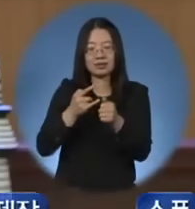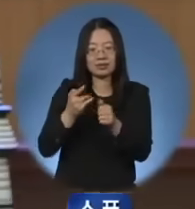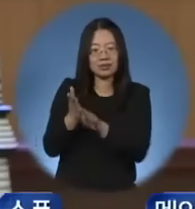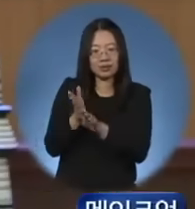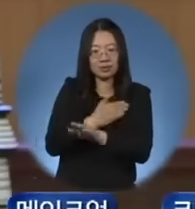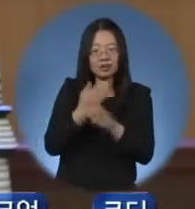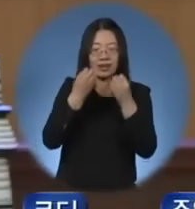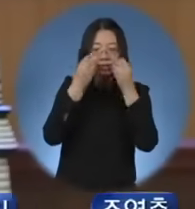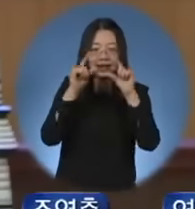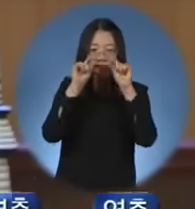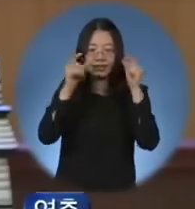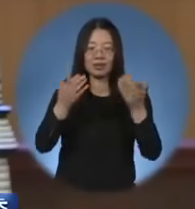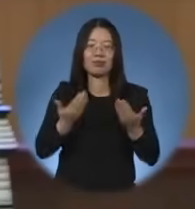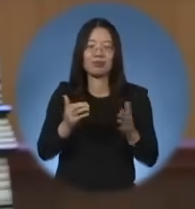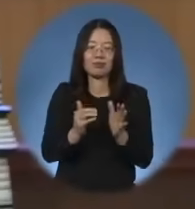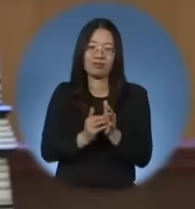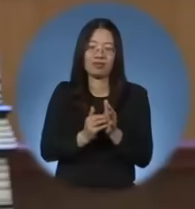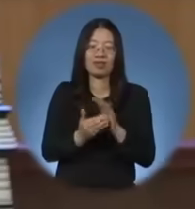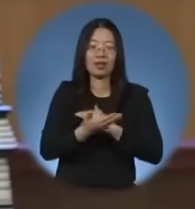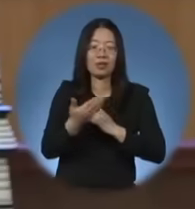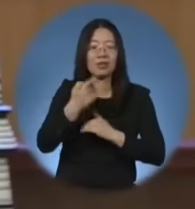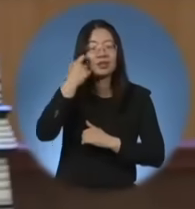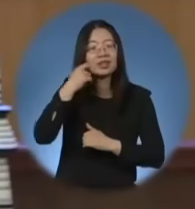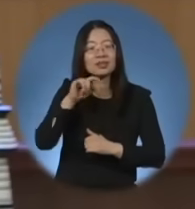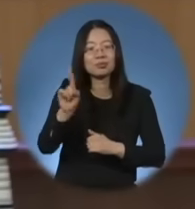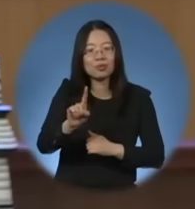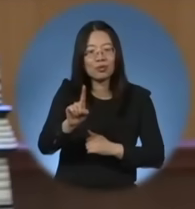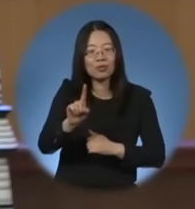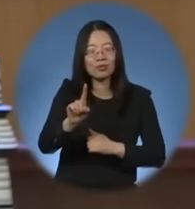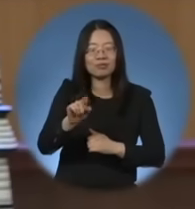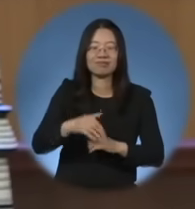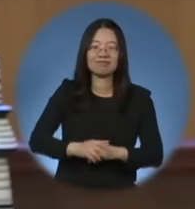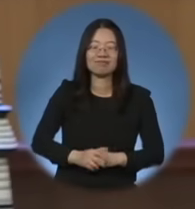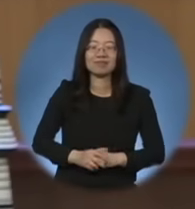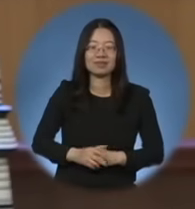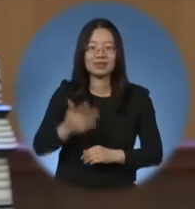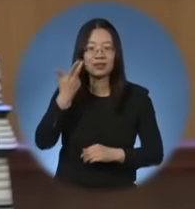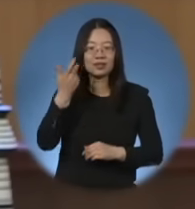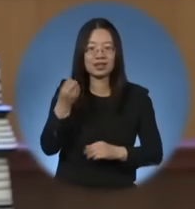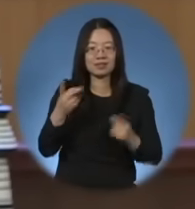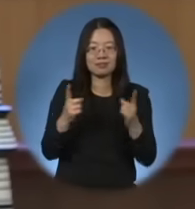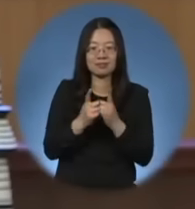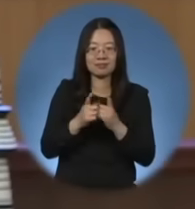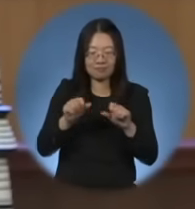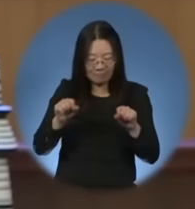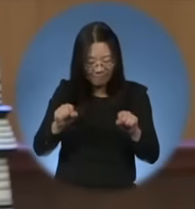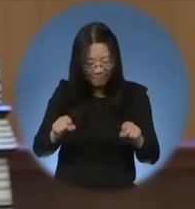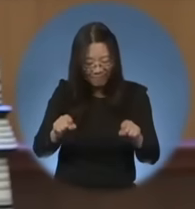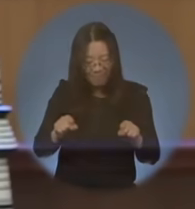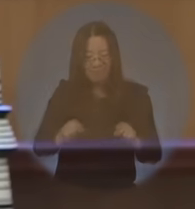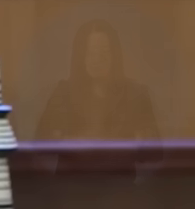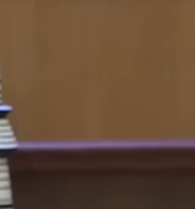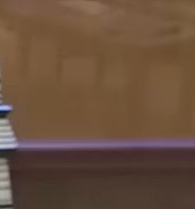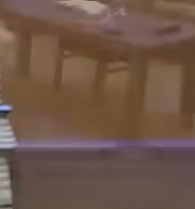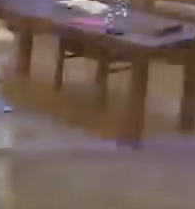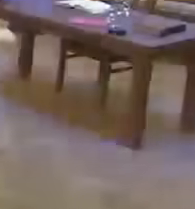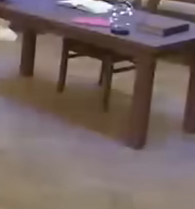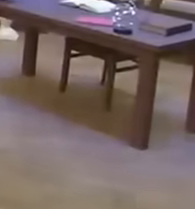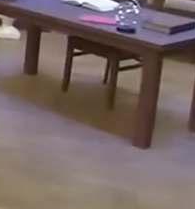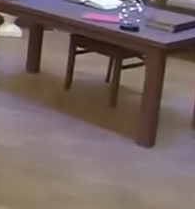새롭게 깨움을 받았고요 여러분들은 느낌이 어떠셨을지 모르겠습니다 다음 주에 다시 뵙죠 안녕